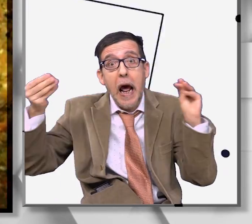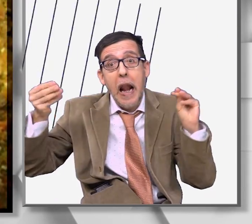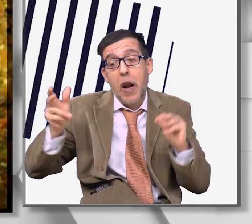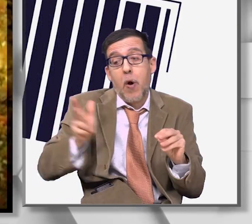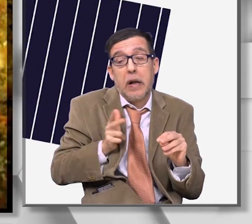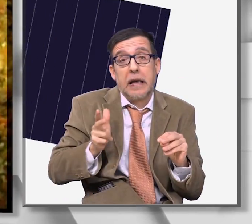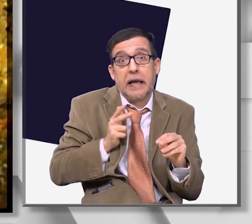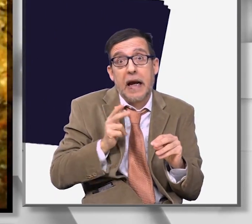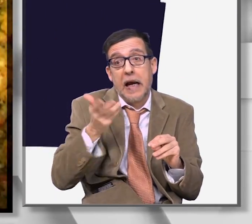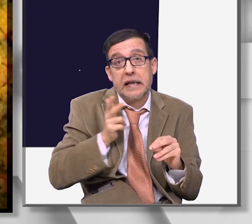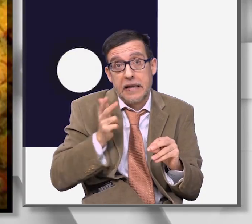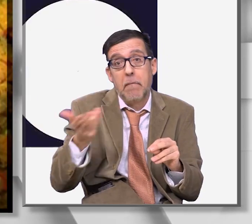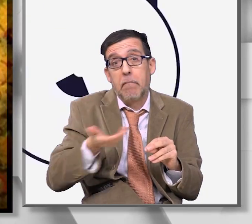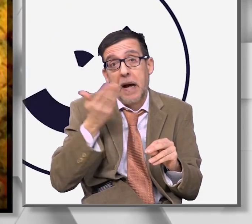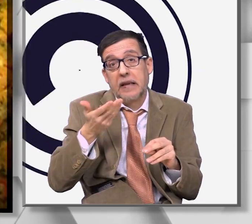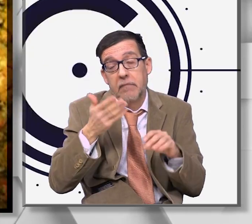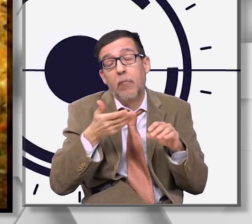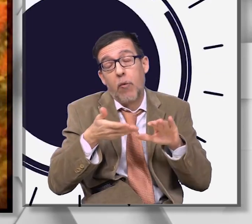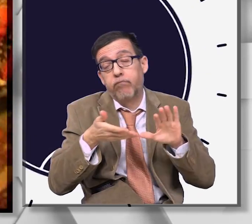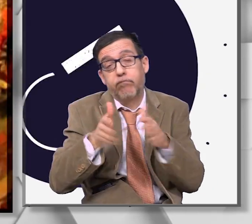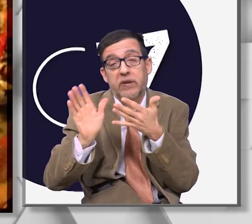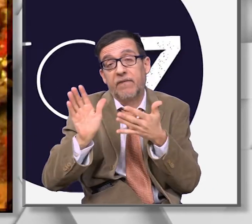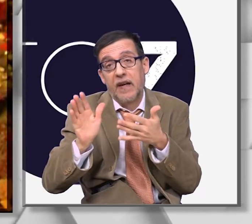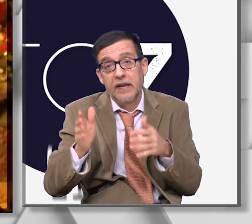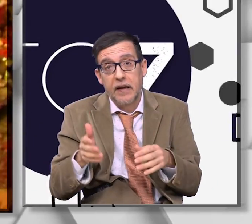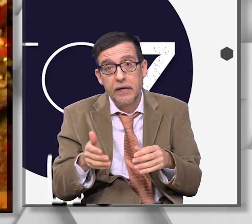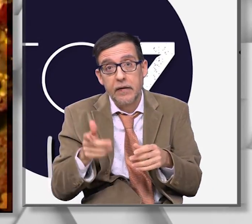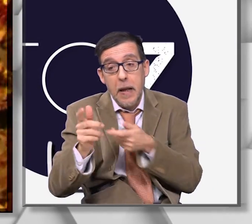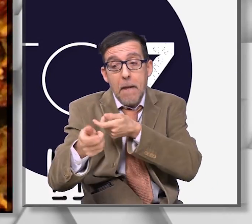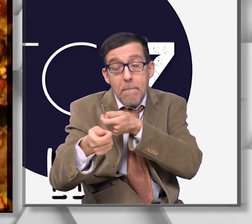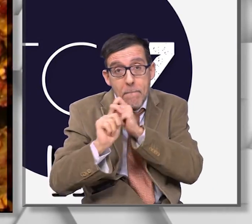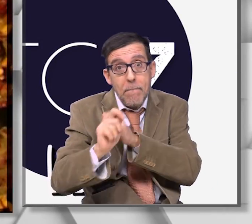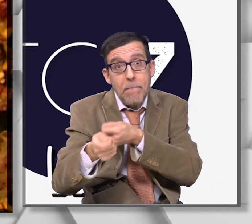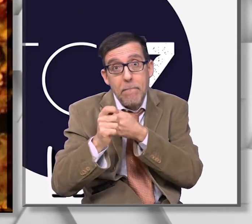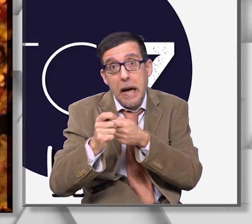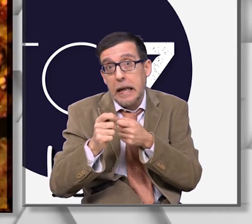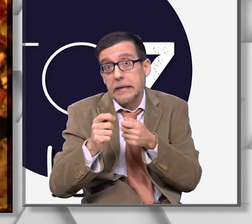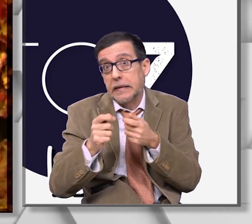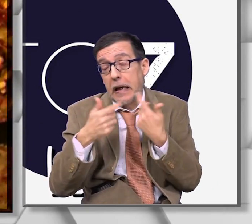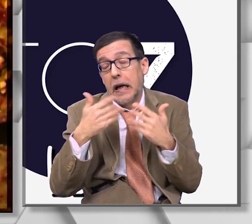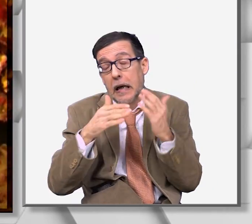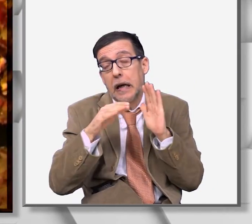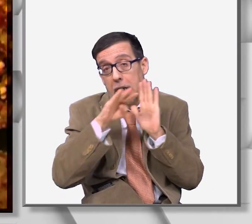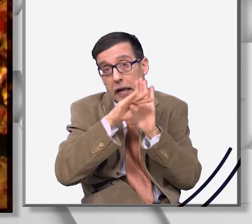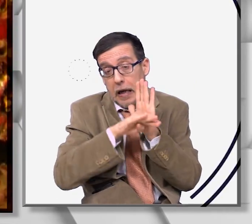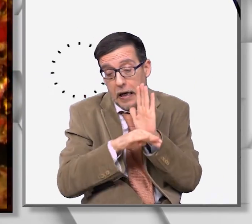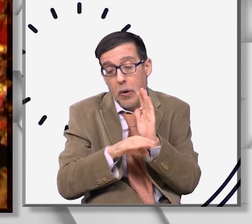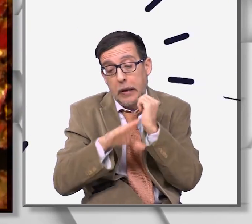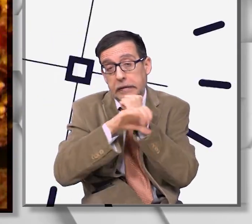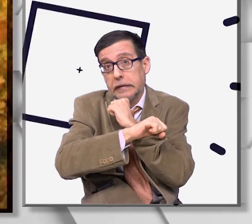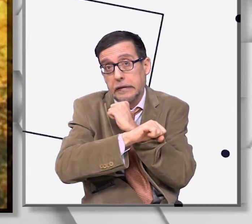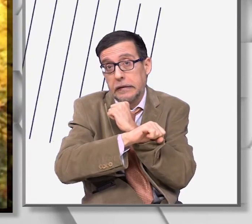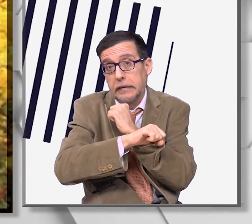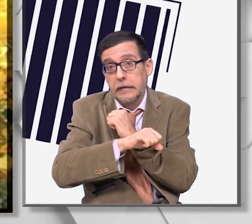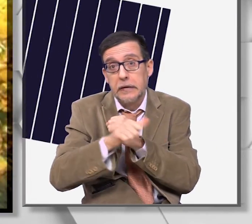ma anche un patrimonio naturalistico da preservare e tutelare la sua pesca infatti è sottoposta a rigidi protocolli e controlli consentita